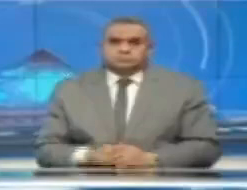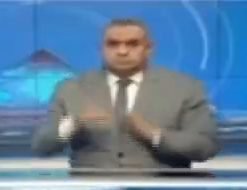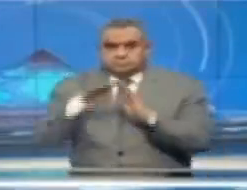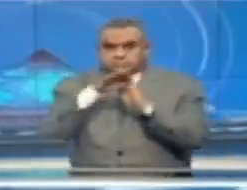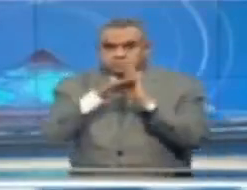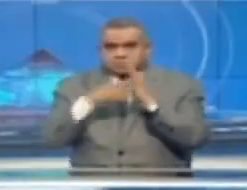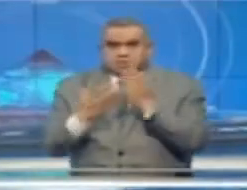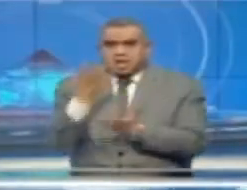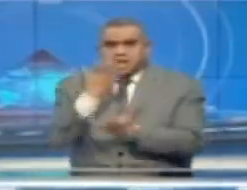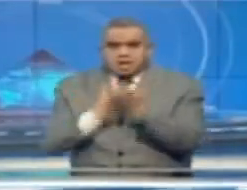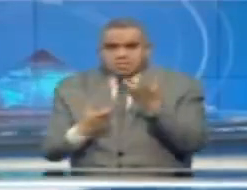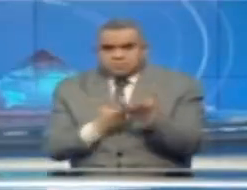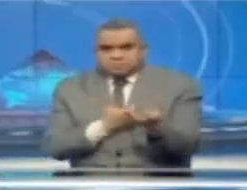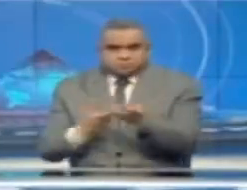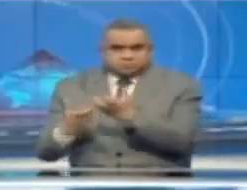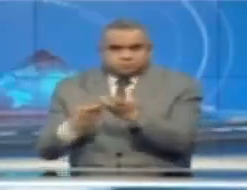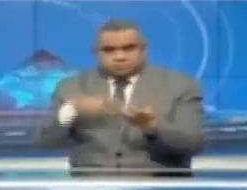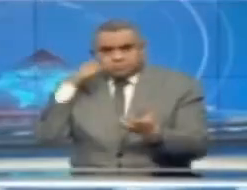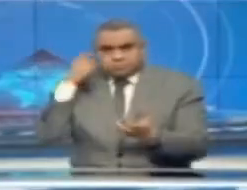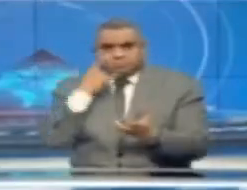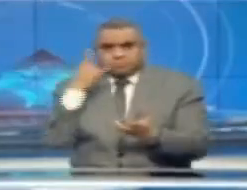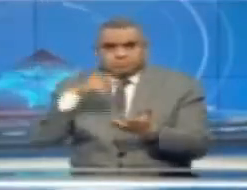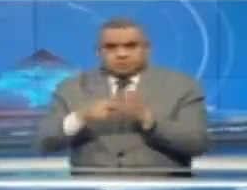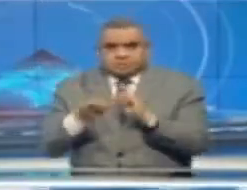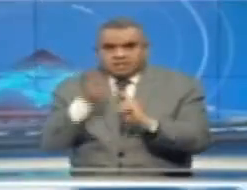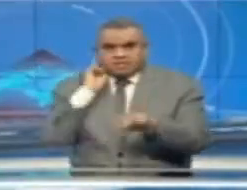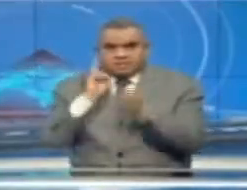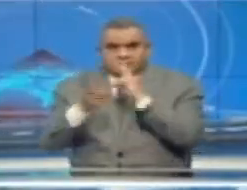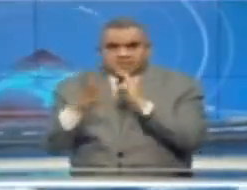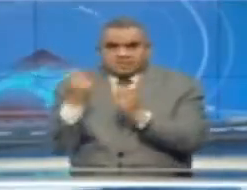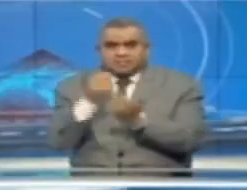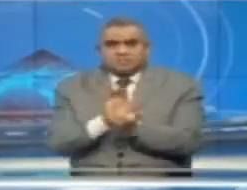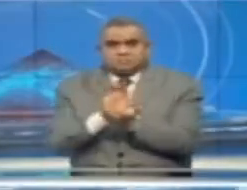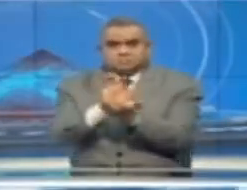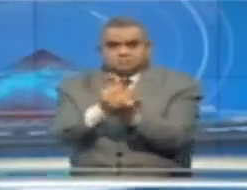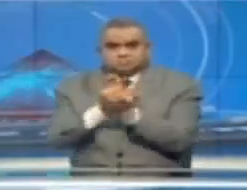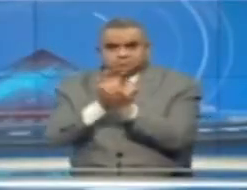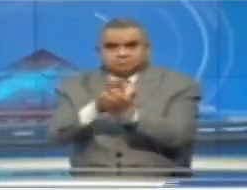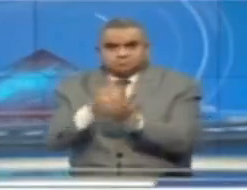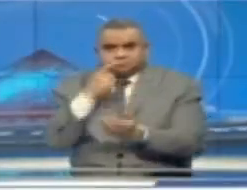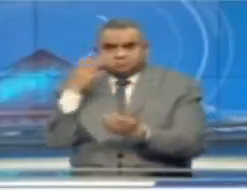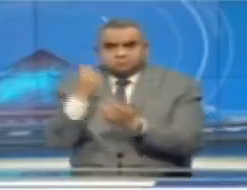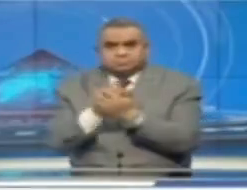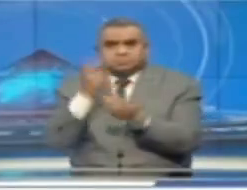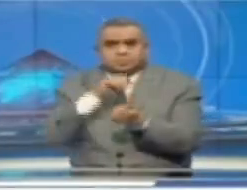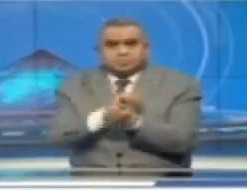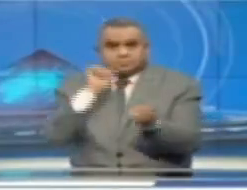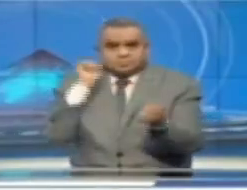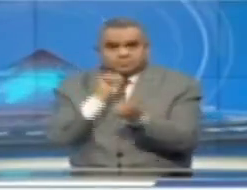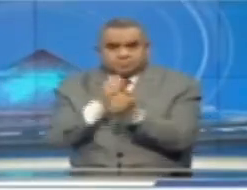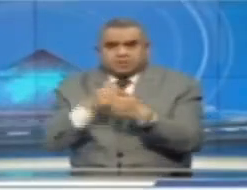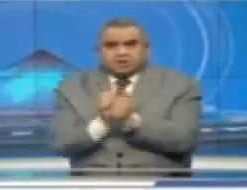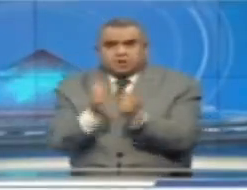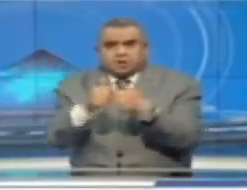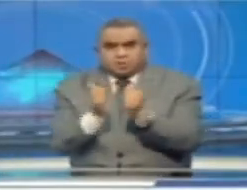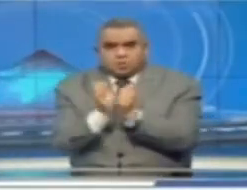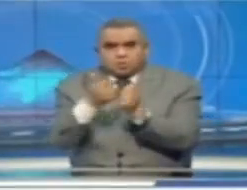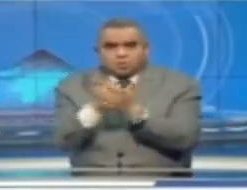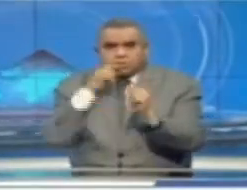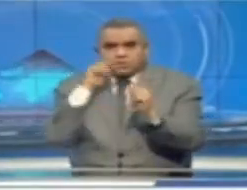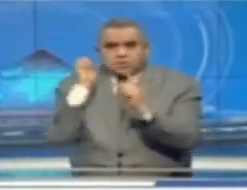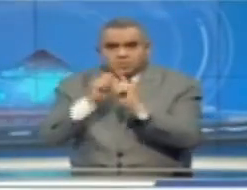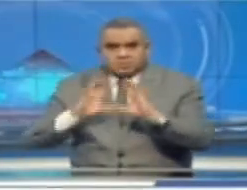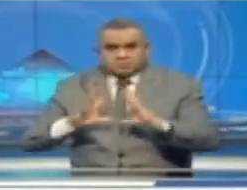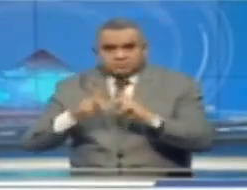نظم قطاع الحماية المجتمعية بوزارة الداخلية احتفالية لتسليم المفرج عنهم وأسر نزلاء مراكز الإصلاح